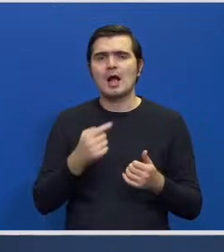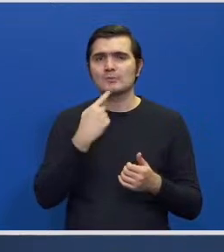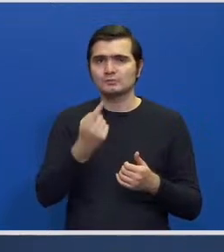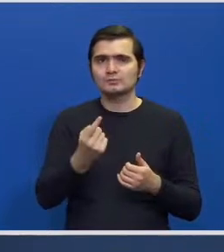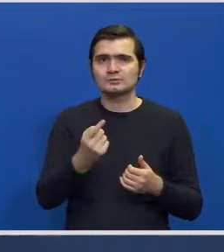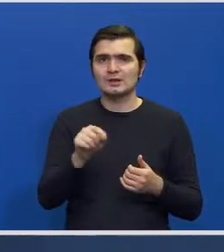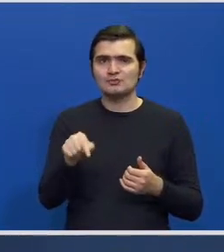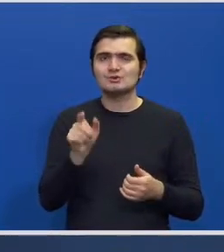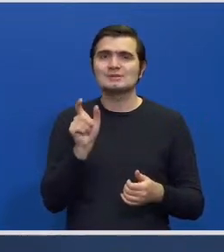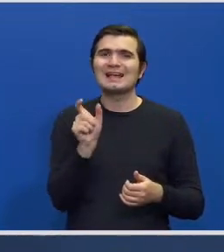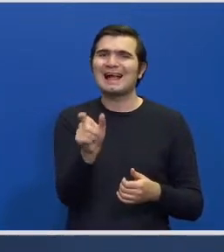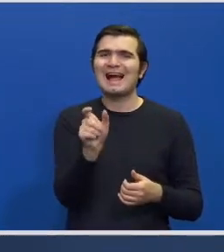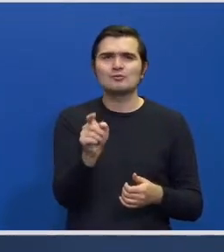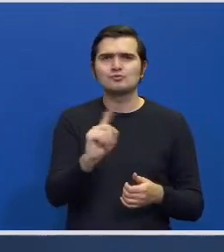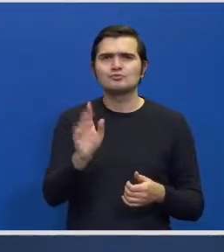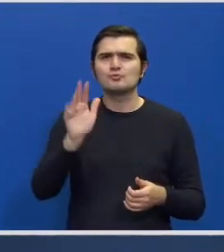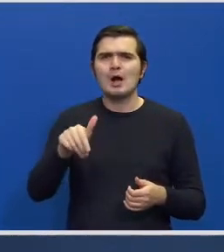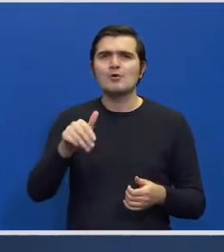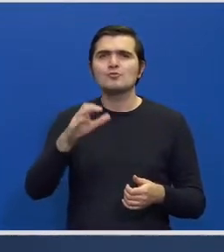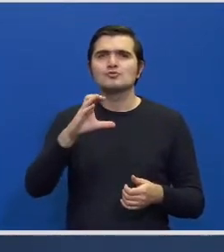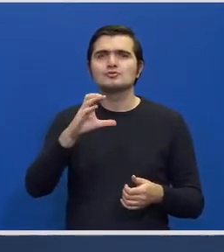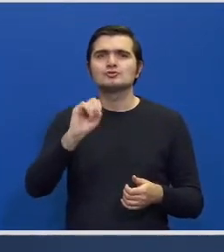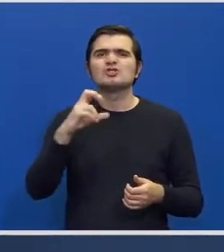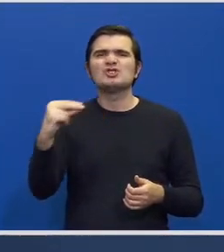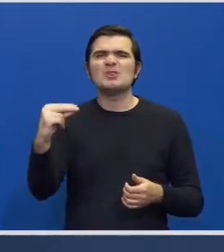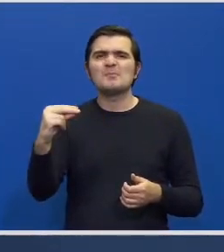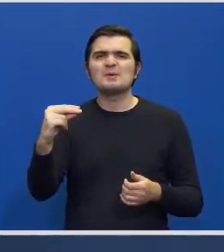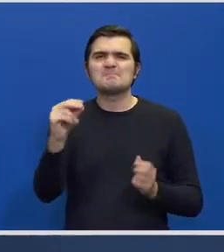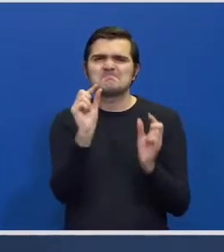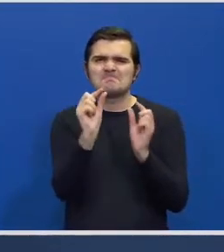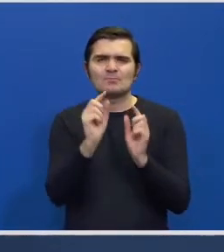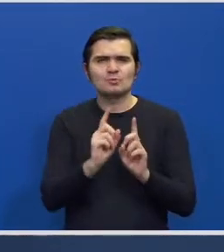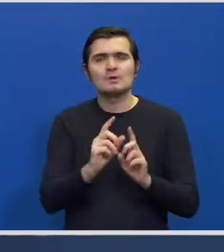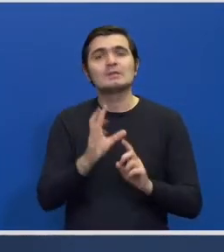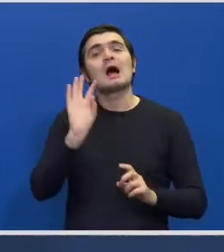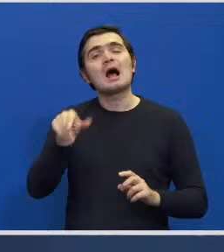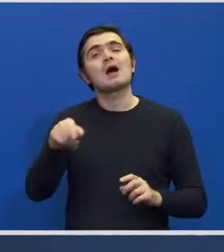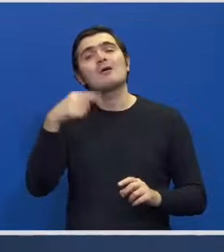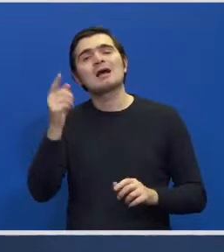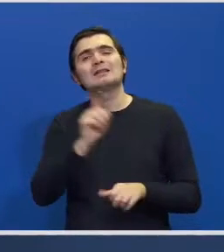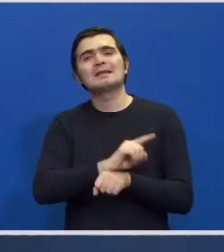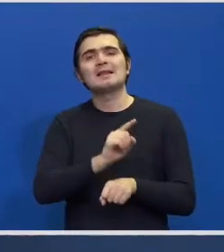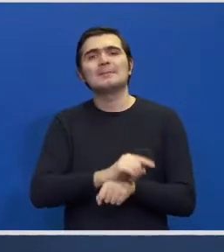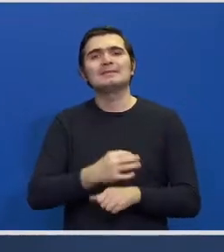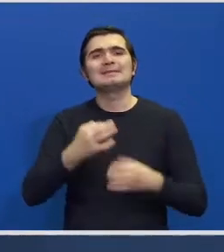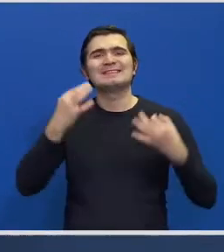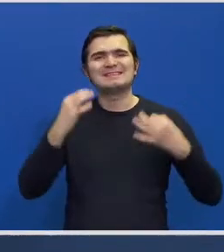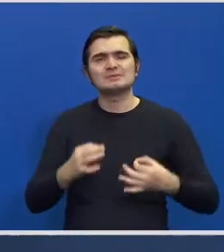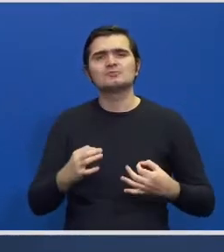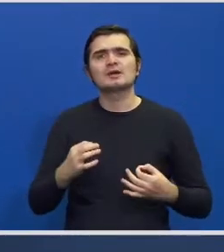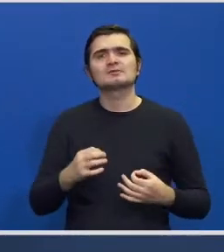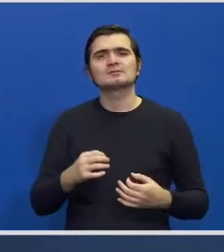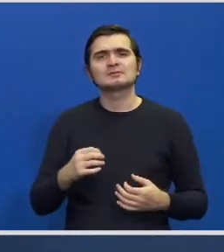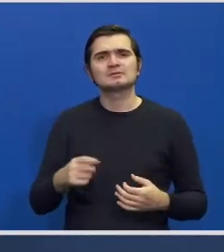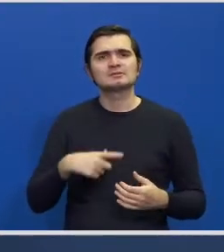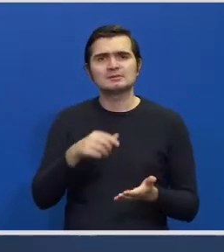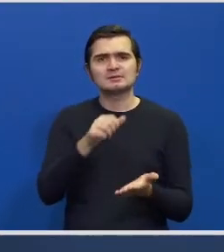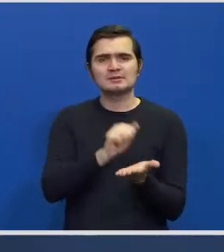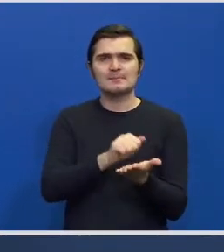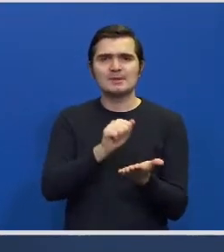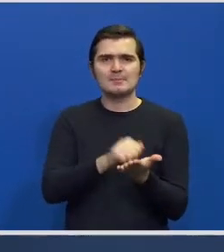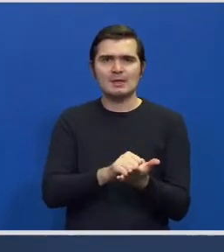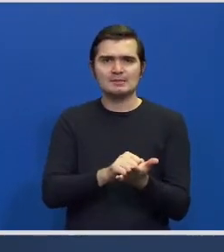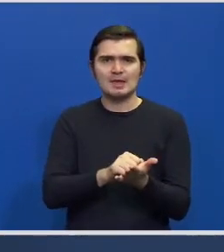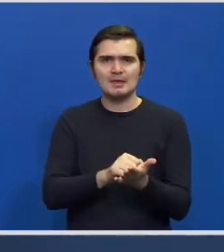dată, cardurile, cum am menționat, sunt fără microchipuri, dar au element de siguranță,